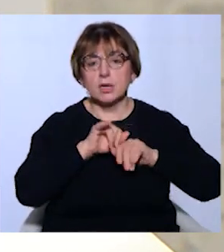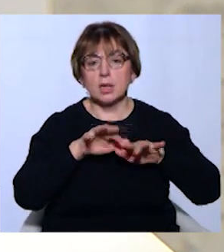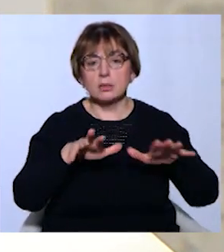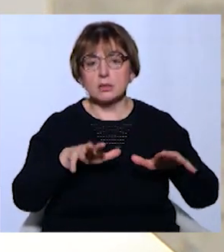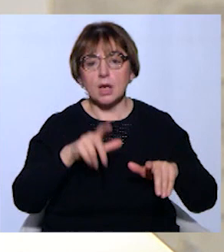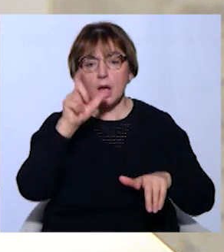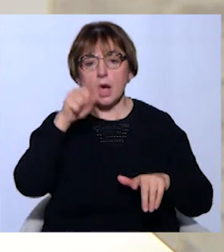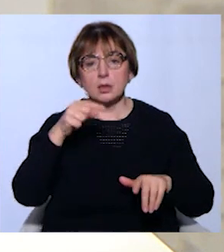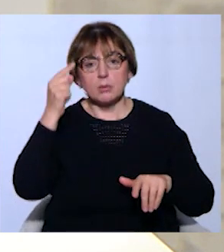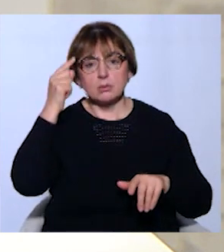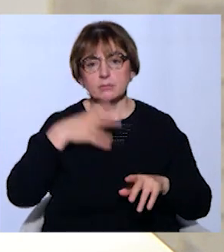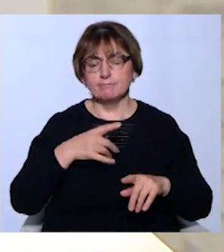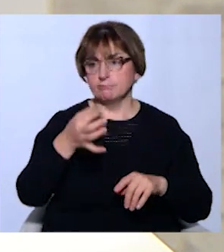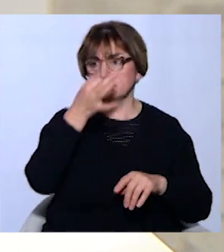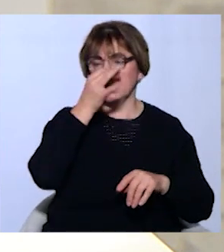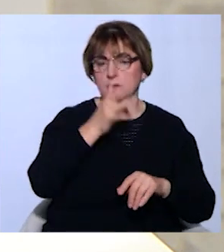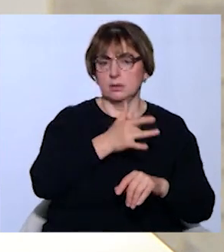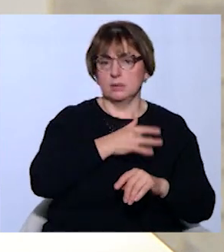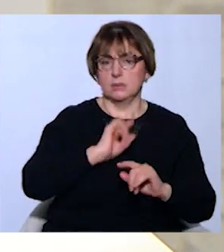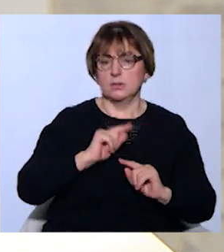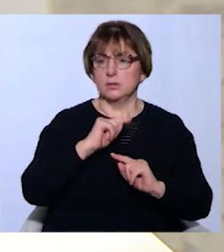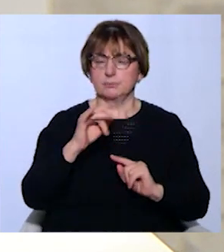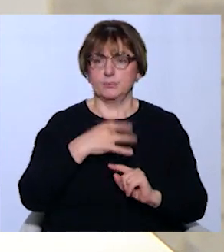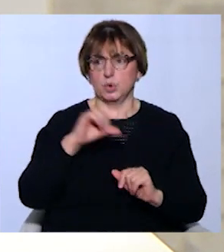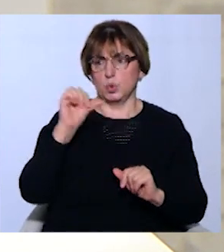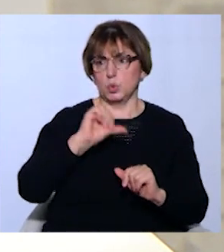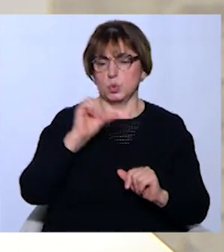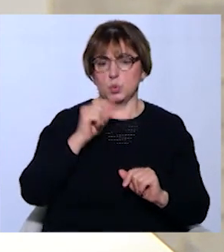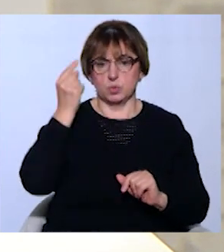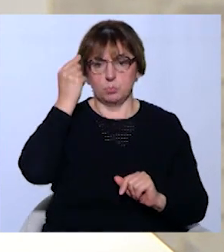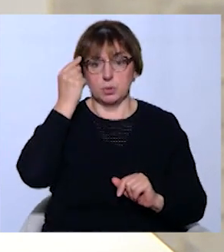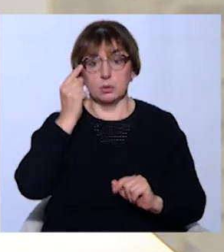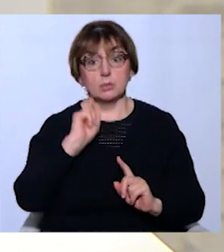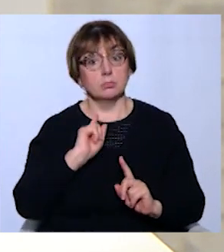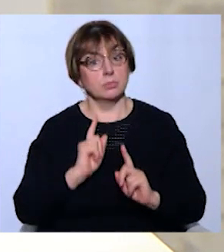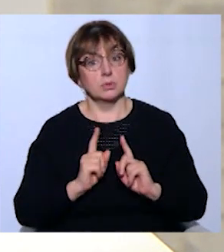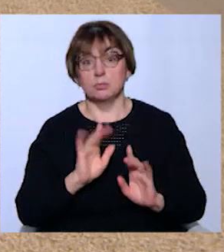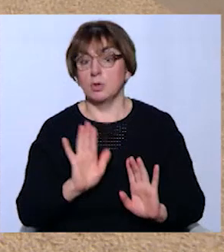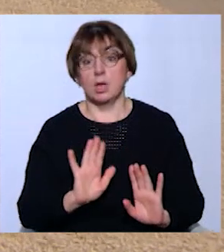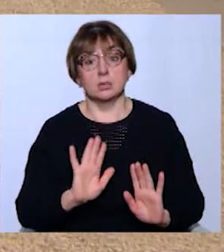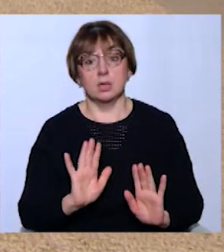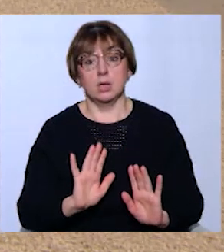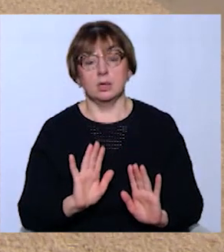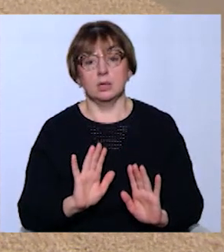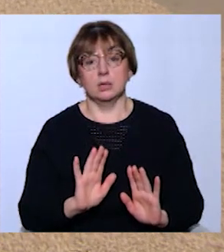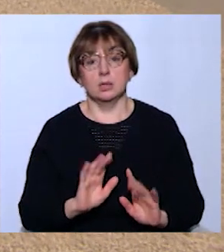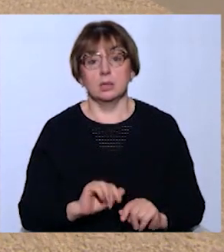უმრავლესობას უჩნდება უარყოფითი ასოციაციები, რაღაც ცუდთან დაკავშირებული. სინამდვილეში ასე სულაც არ არის.